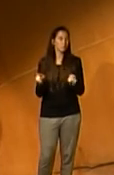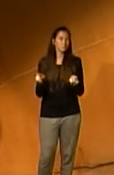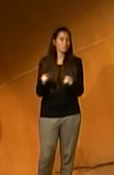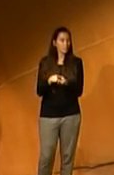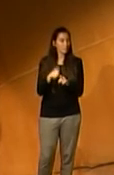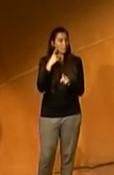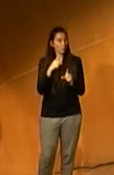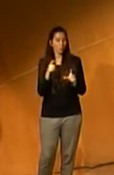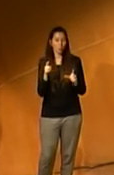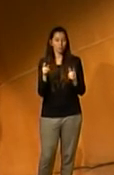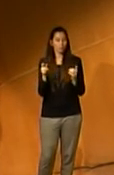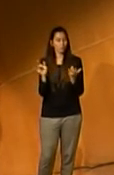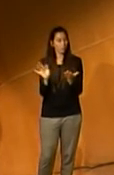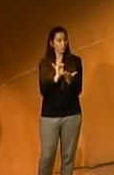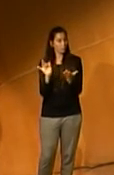la revue en PAN.